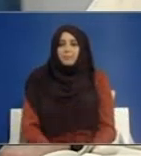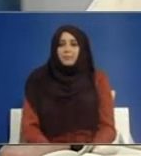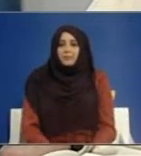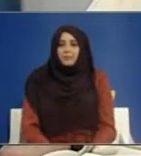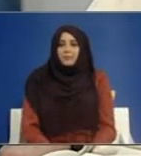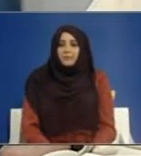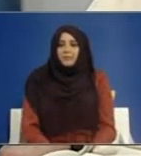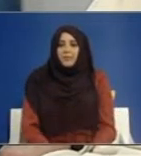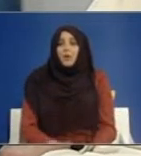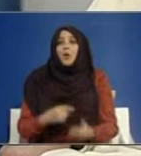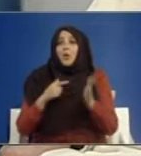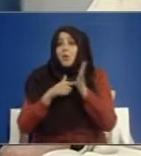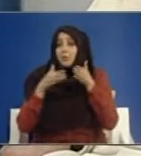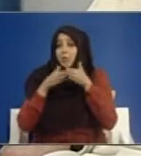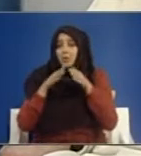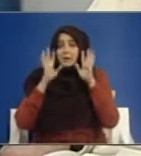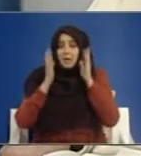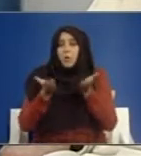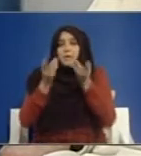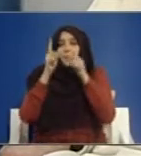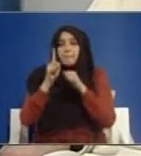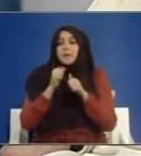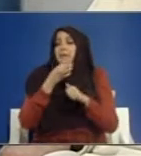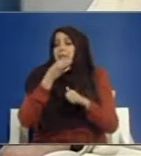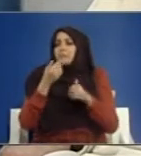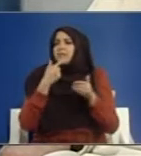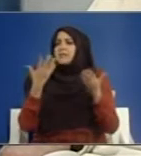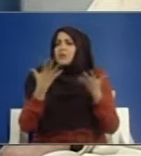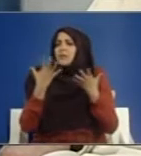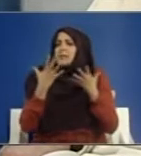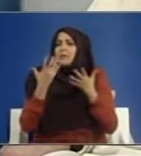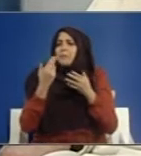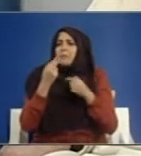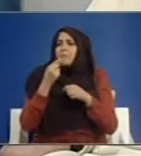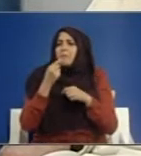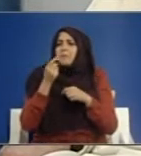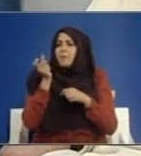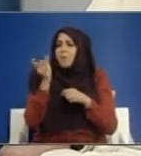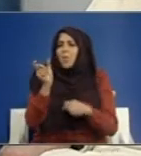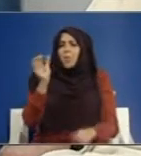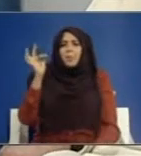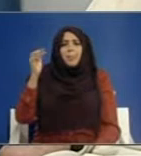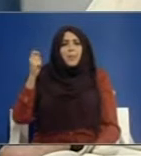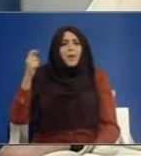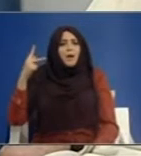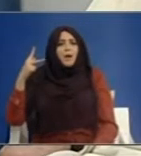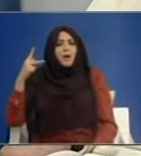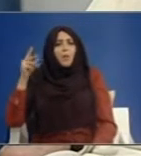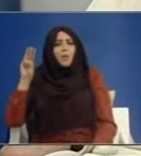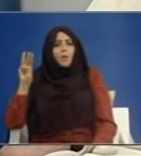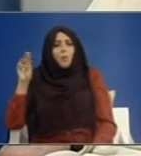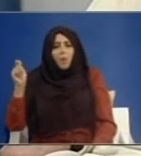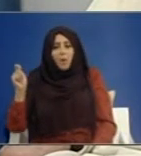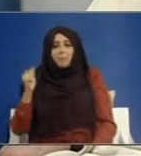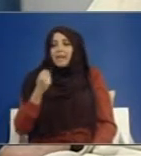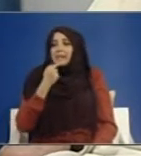فحينما سئل النبي صلى الله عليه وسلم أن يبين معنى التقوى وحقيقة التقوى، قال: التقوى